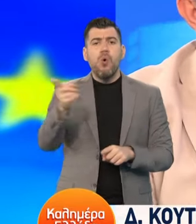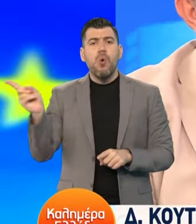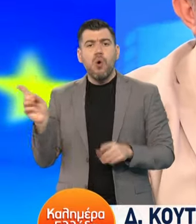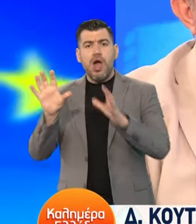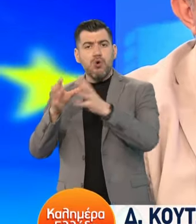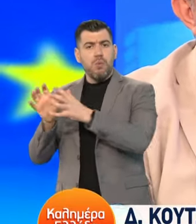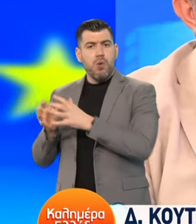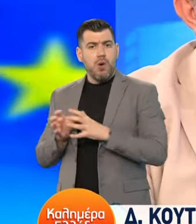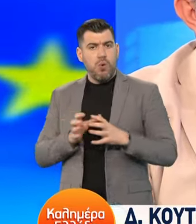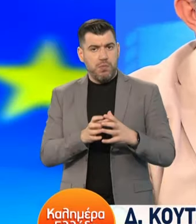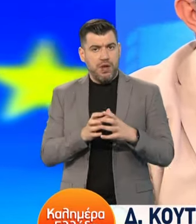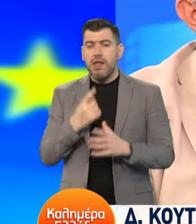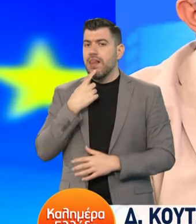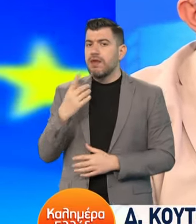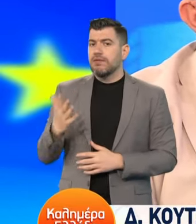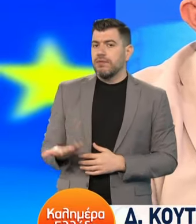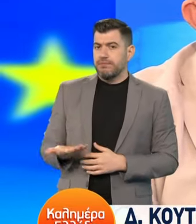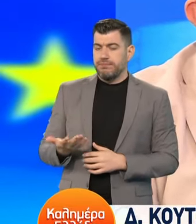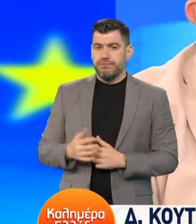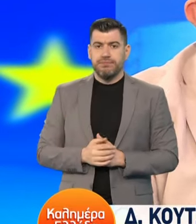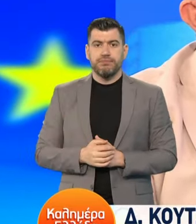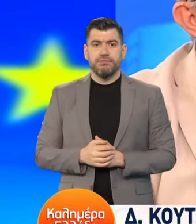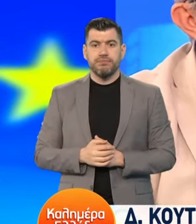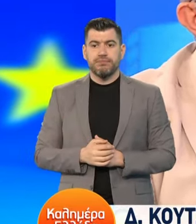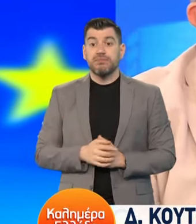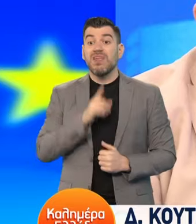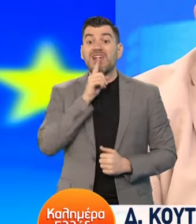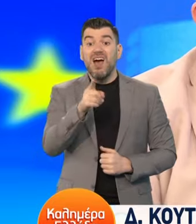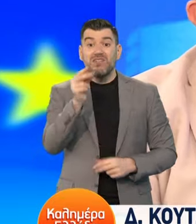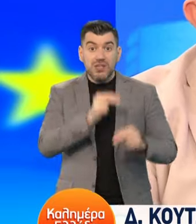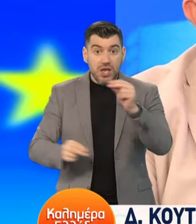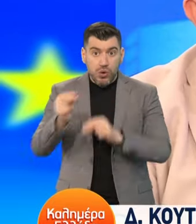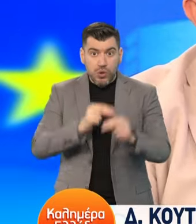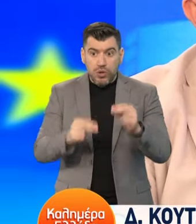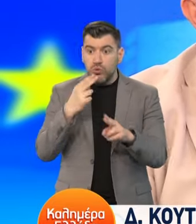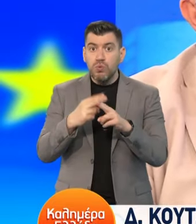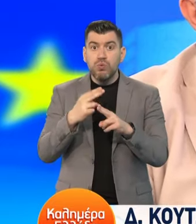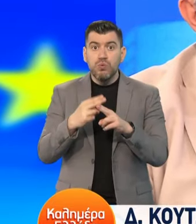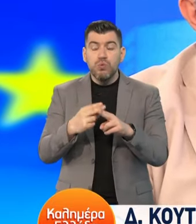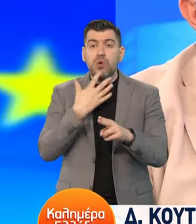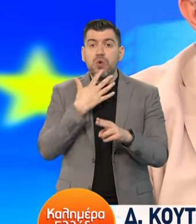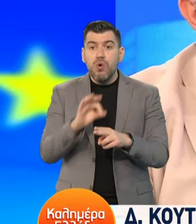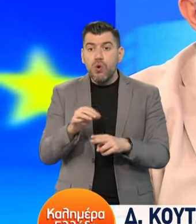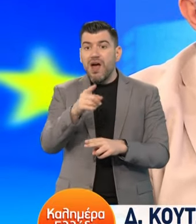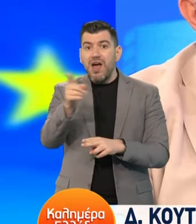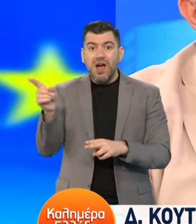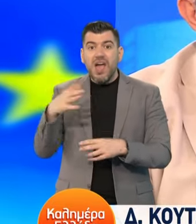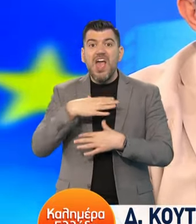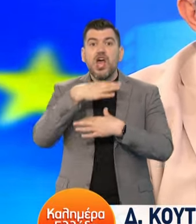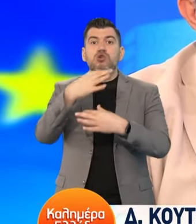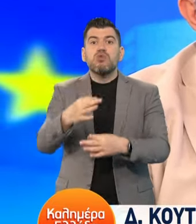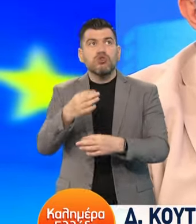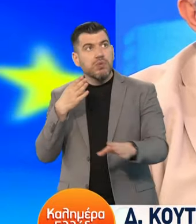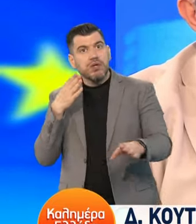υπόλοιπα κόμματα λένε ότι ξέρετε κάτι, αυτές οι εκλογές είναι σημαντικές γιατί θα στείλουμε τους εκπροσώπους μας στο Ευρωκοινοβούλιο,